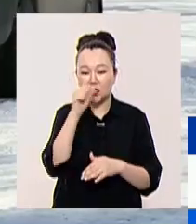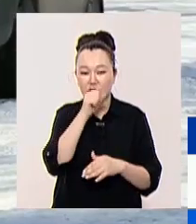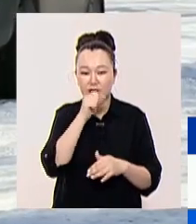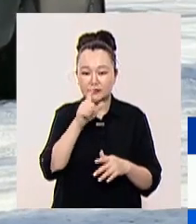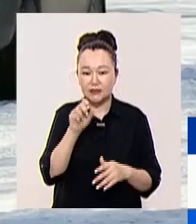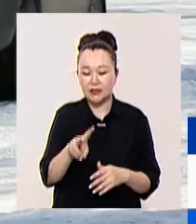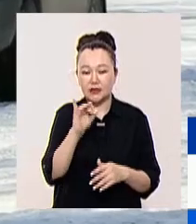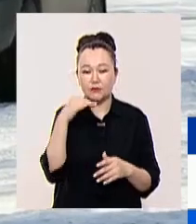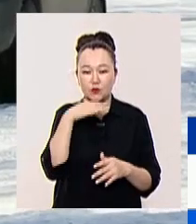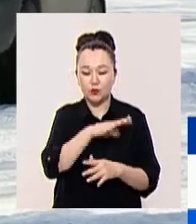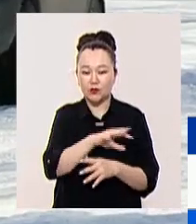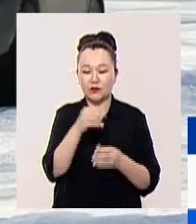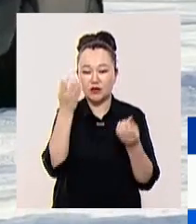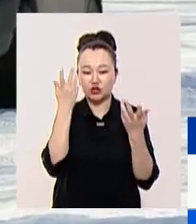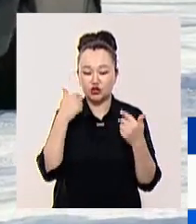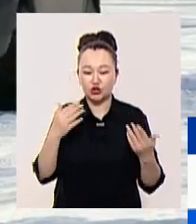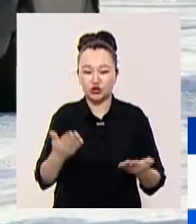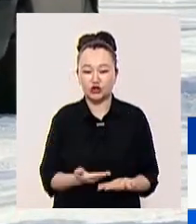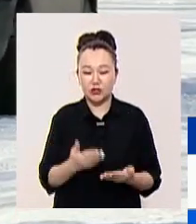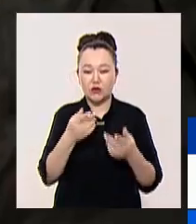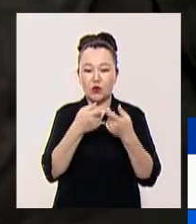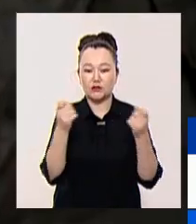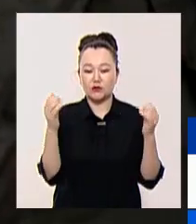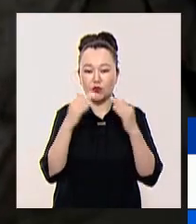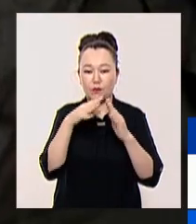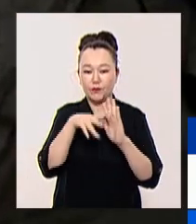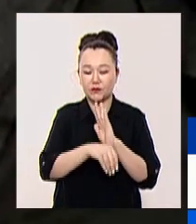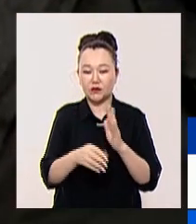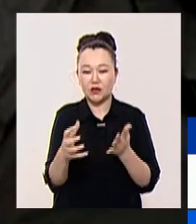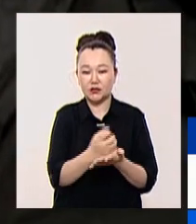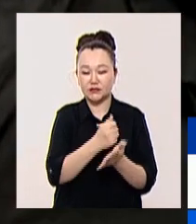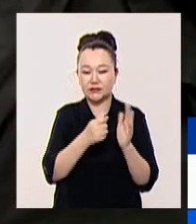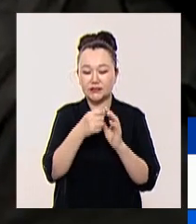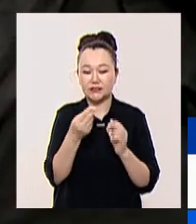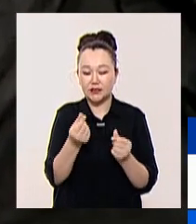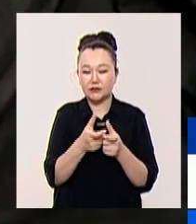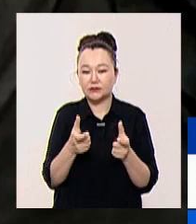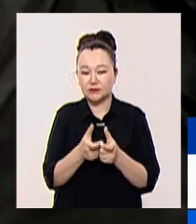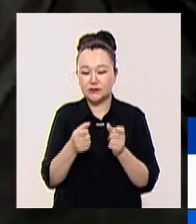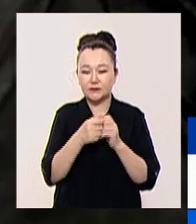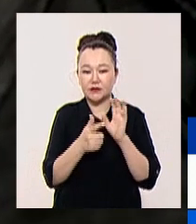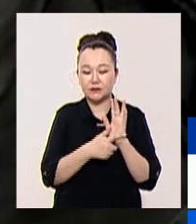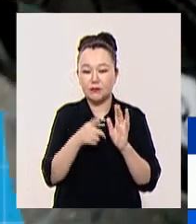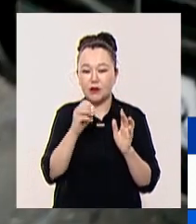многие другие атрибуты роскошной жизни. Именно в гостевом доме были найдены чемоданы с наличными на сумму